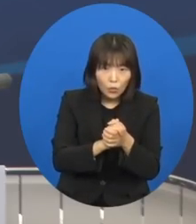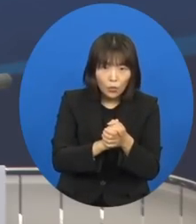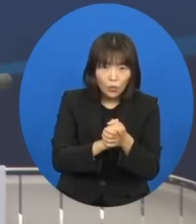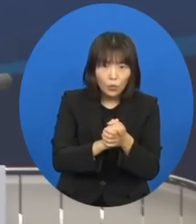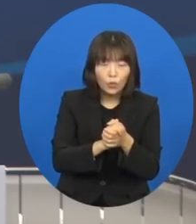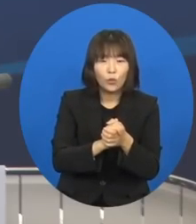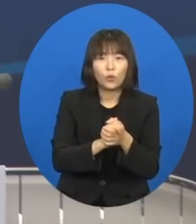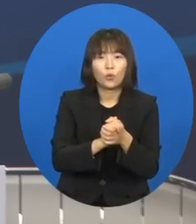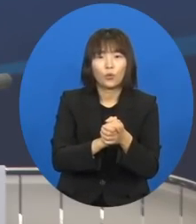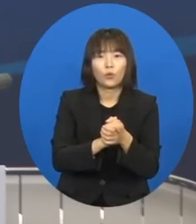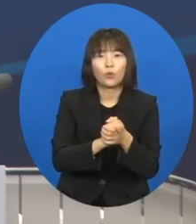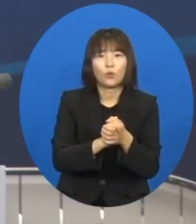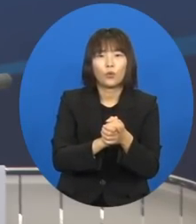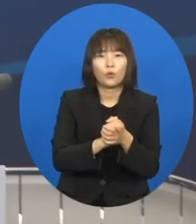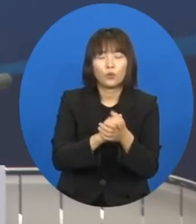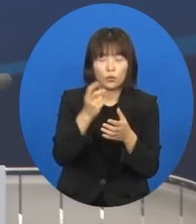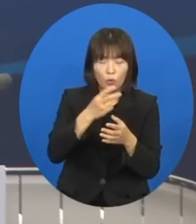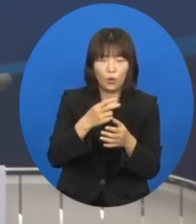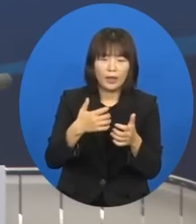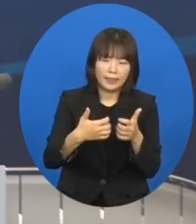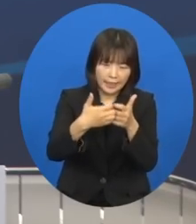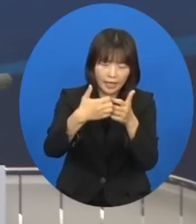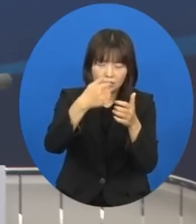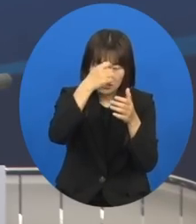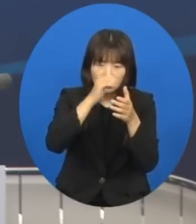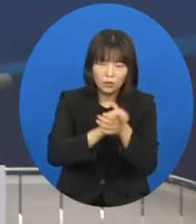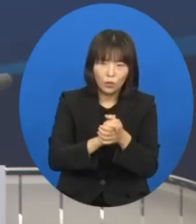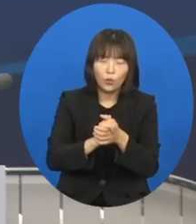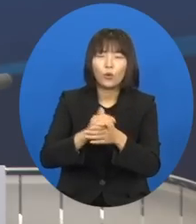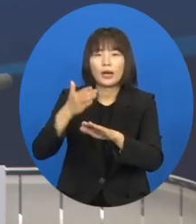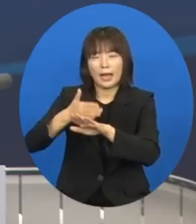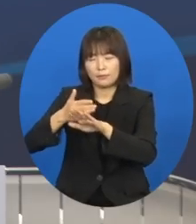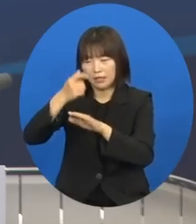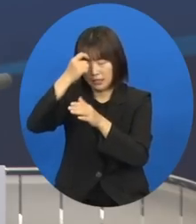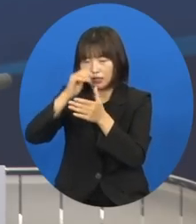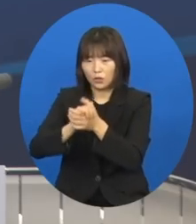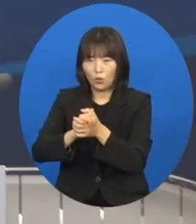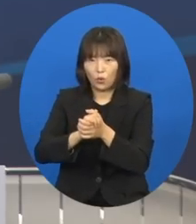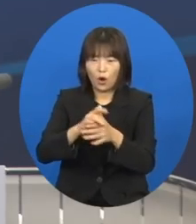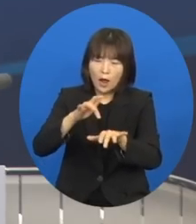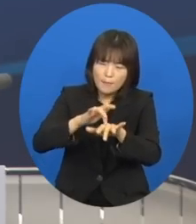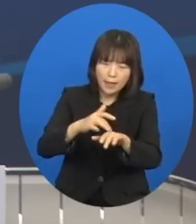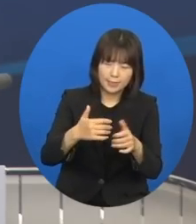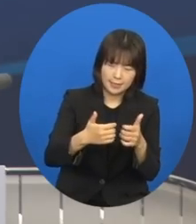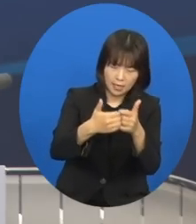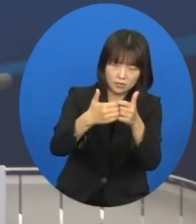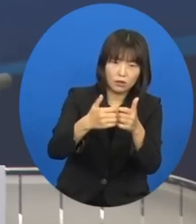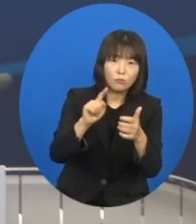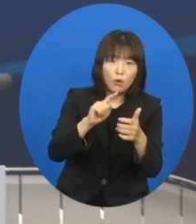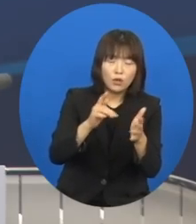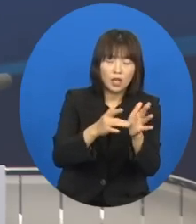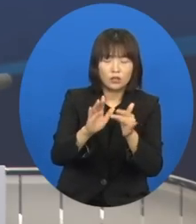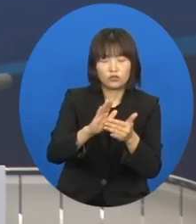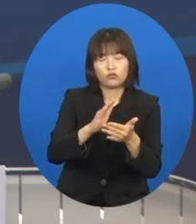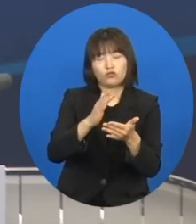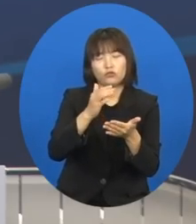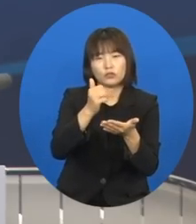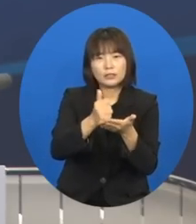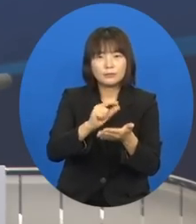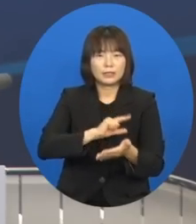가지예요. 대적기도, 감사기도. 마귀를 대적하는 거예요. 뭐로? 예수의 이름으로. 그래서